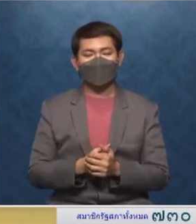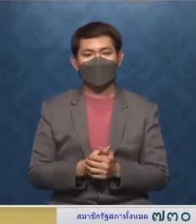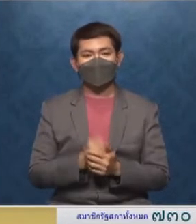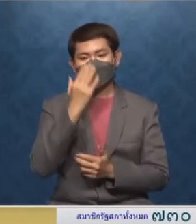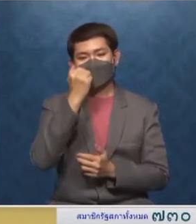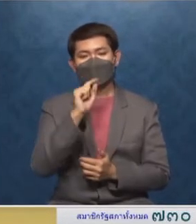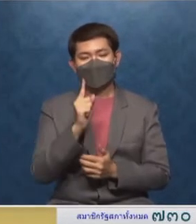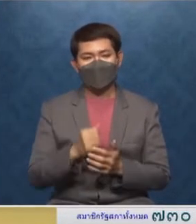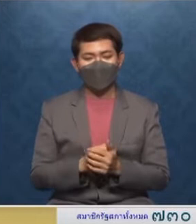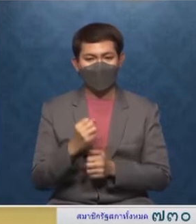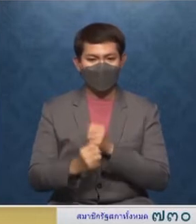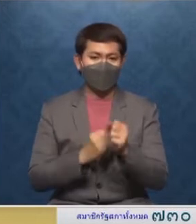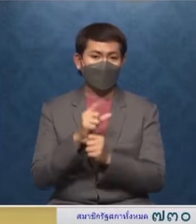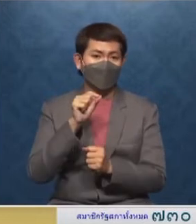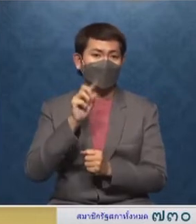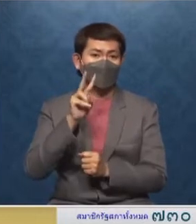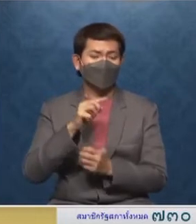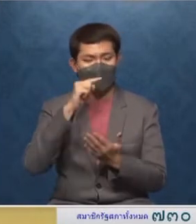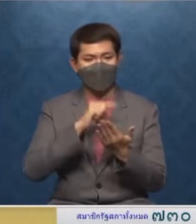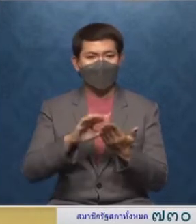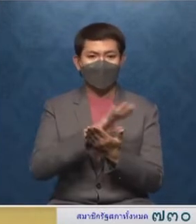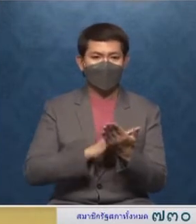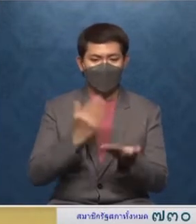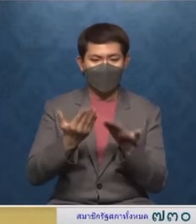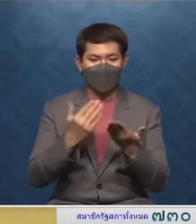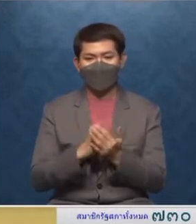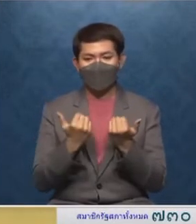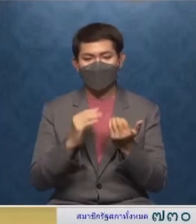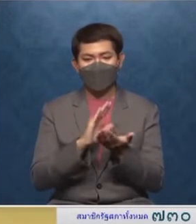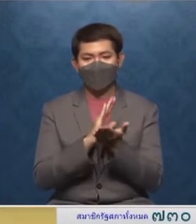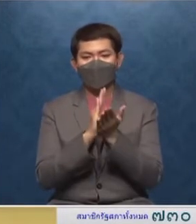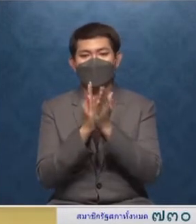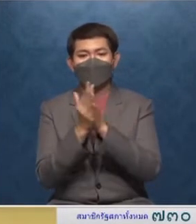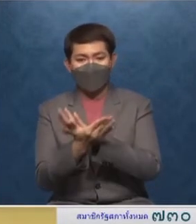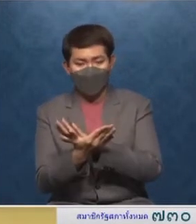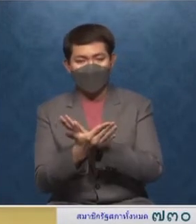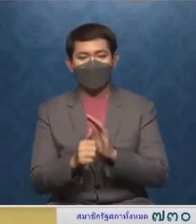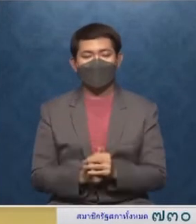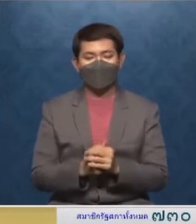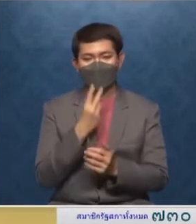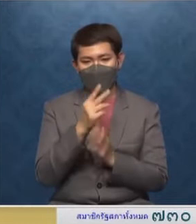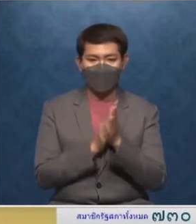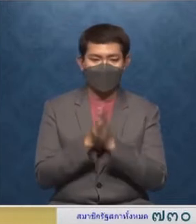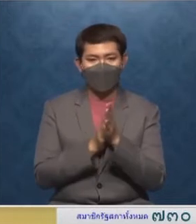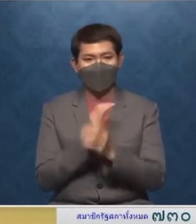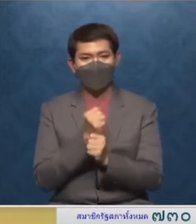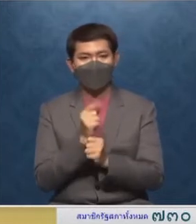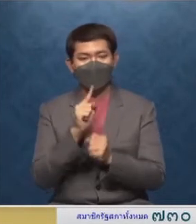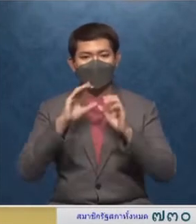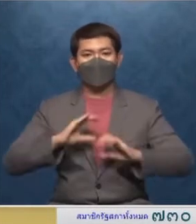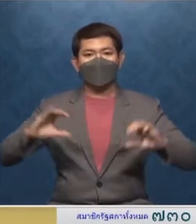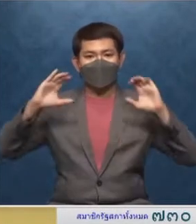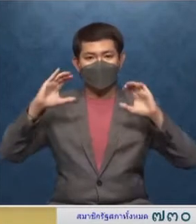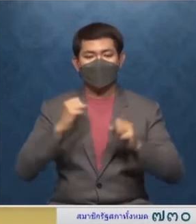า22ปีนั้นเหตุการณ์บ้านเมืองหรือยุคสมัยมันเปลี่ยนไปก็เป็นความท้าทายของรัฐบาล